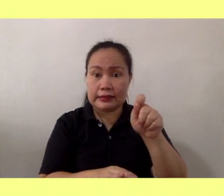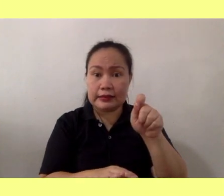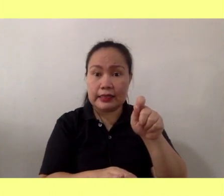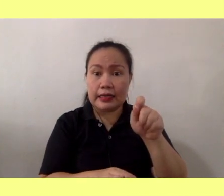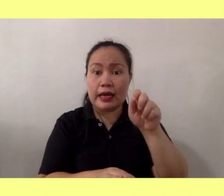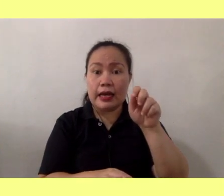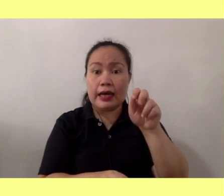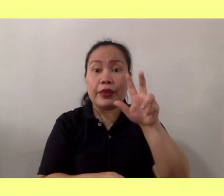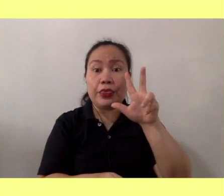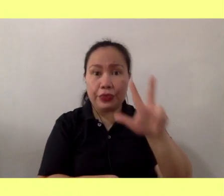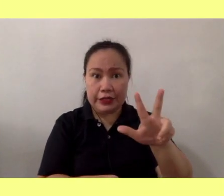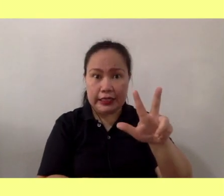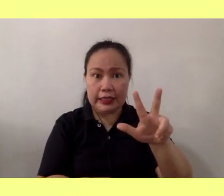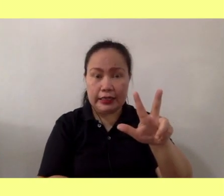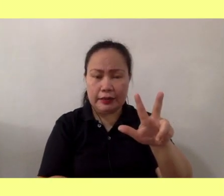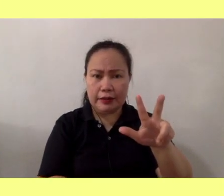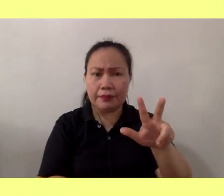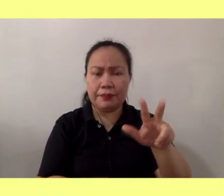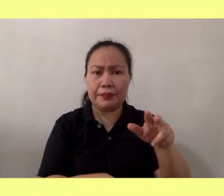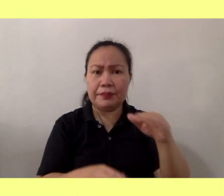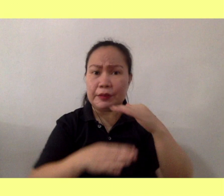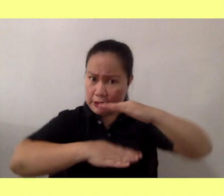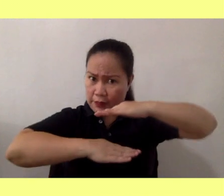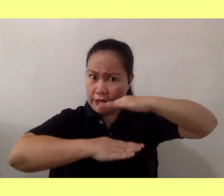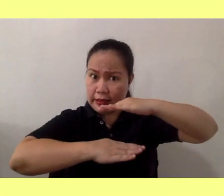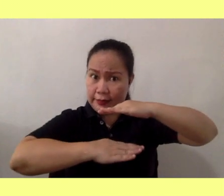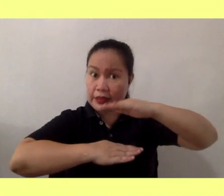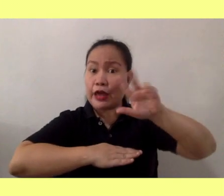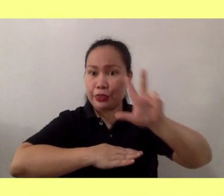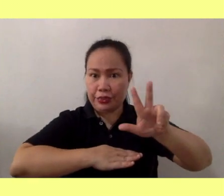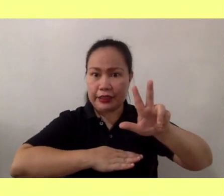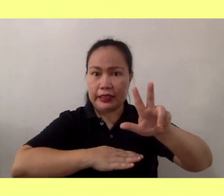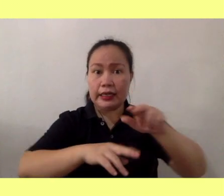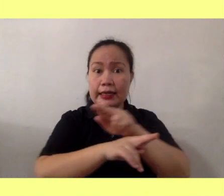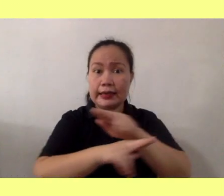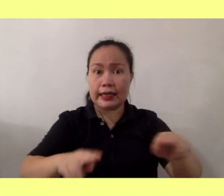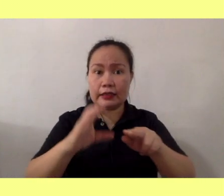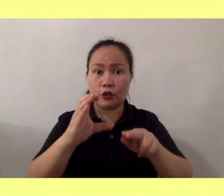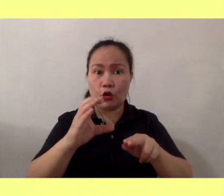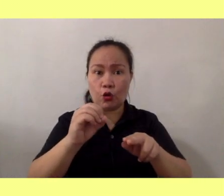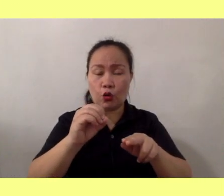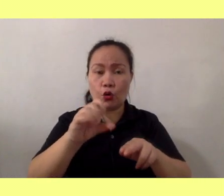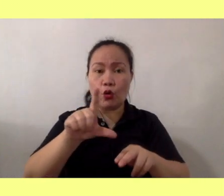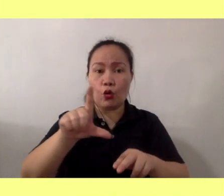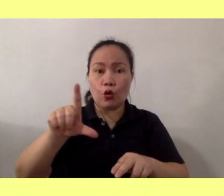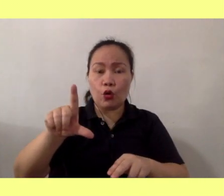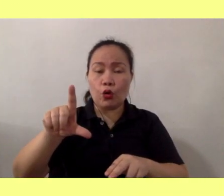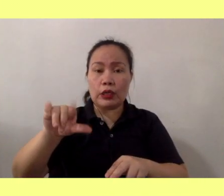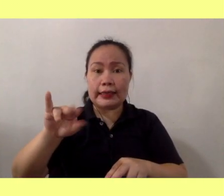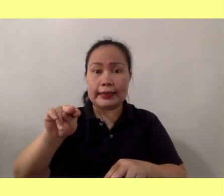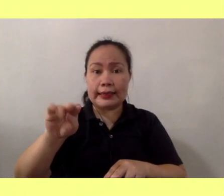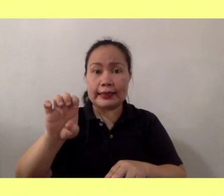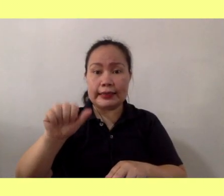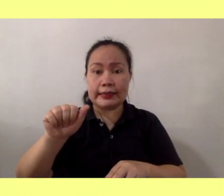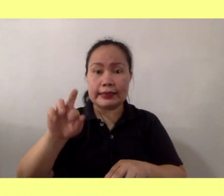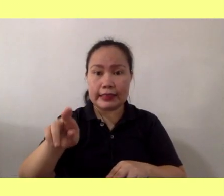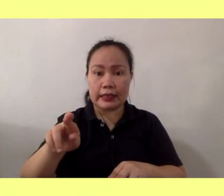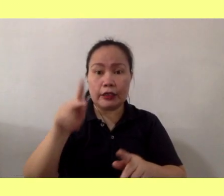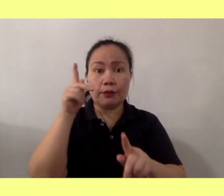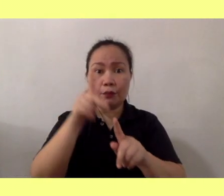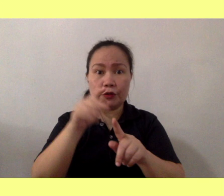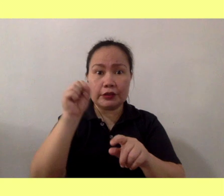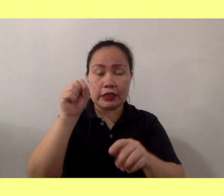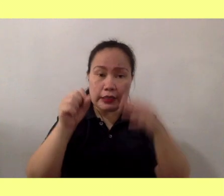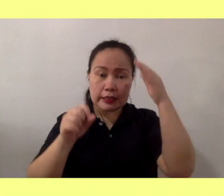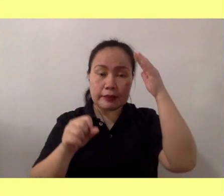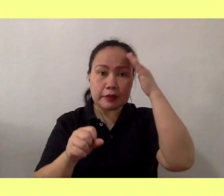non-collinear points determine a plane. So, kahit 3 points lang yan, for as long as nandun siya sa plane, pwede na po siyang